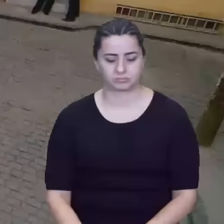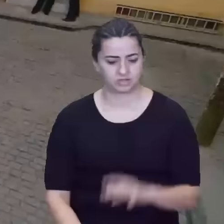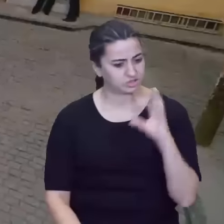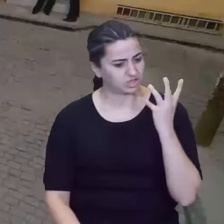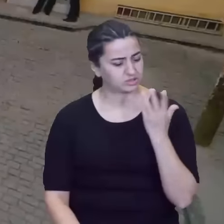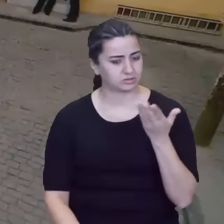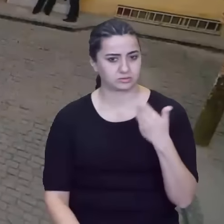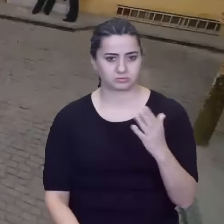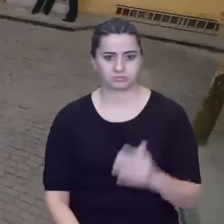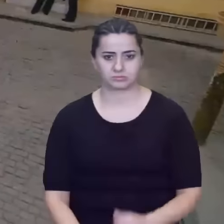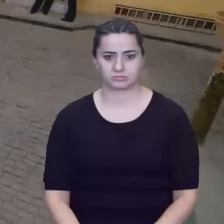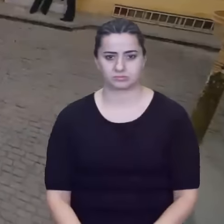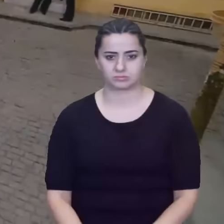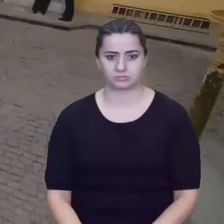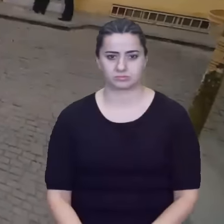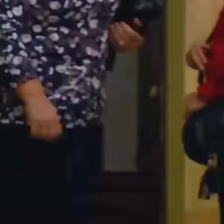girdim.